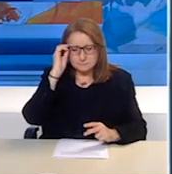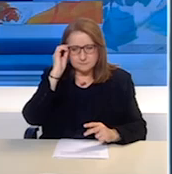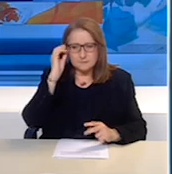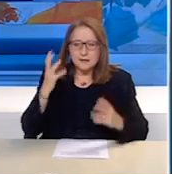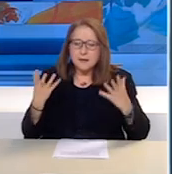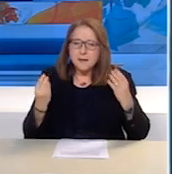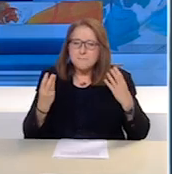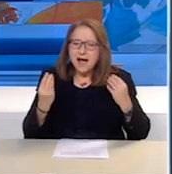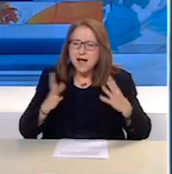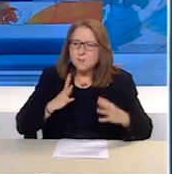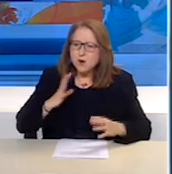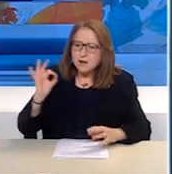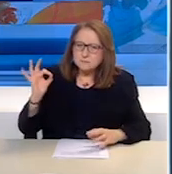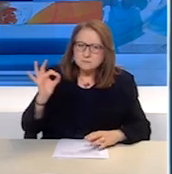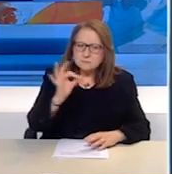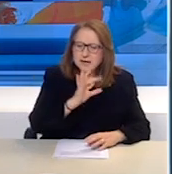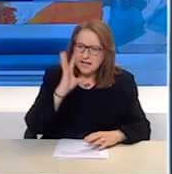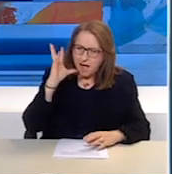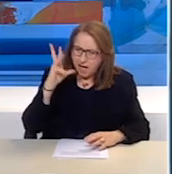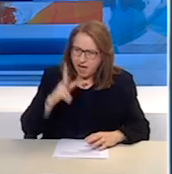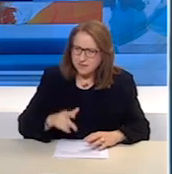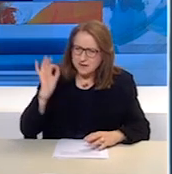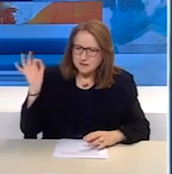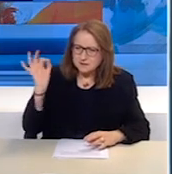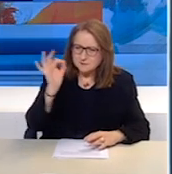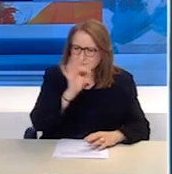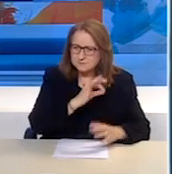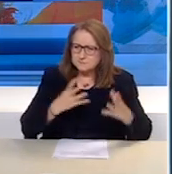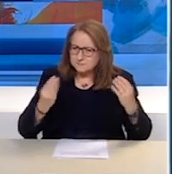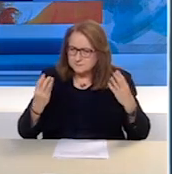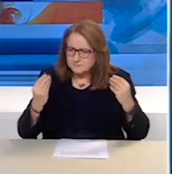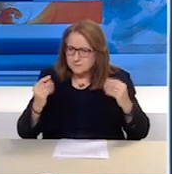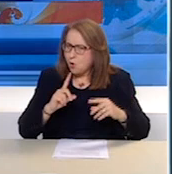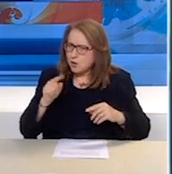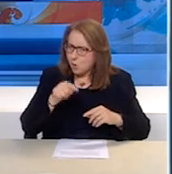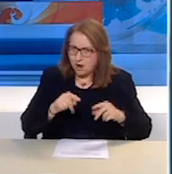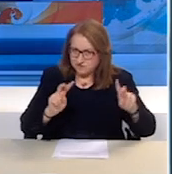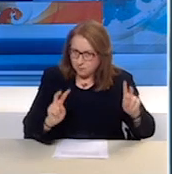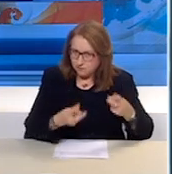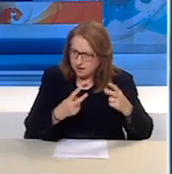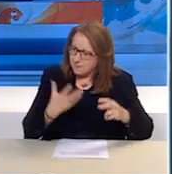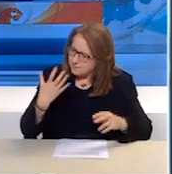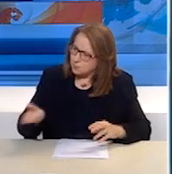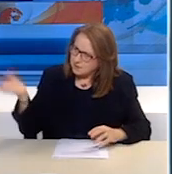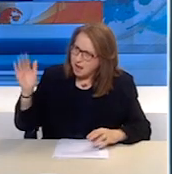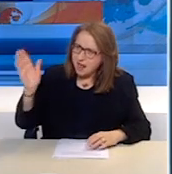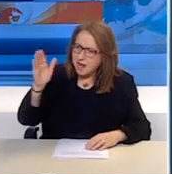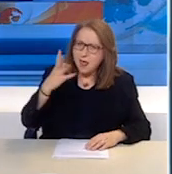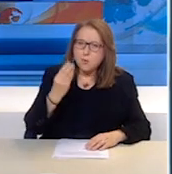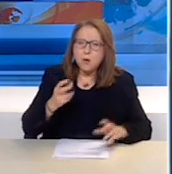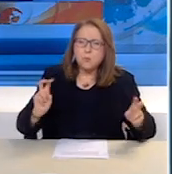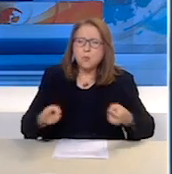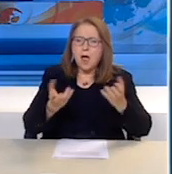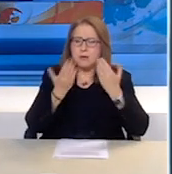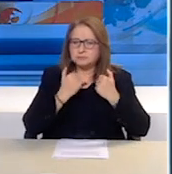δεκάδες χιλιάδες κρούσματα σε καθημερινή βάση. Όχι μόνο αυτά που ανοιχνεύονται, αλλά και αυτά που δεν ανοιχνεύονται. Κατά